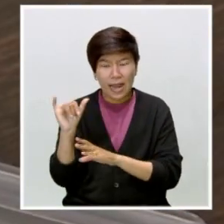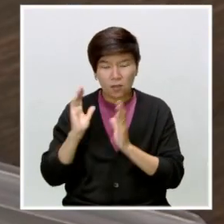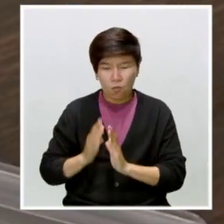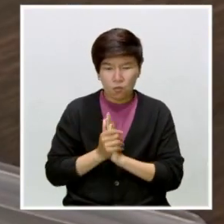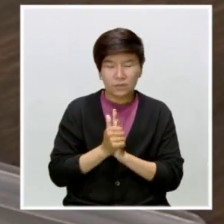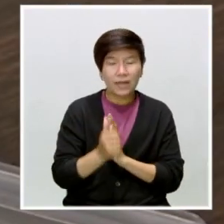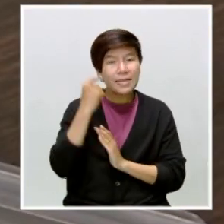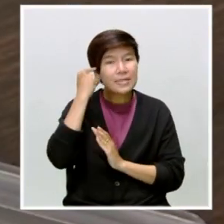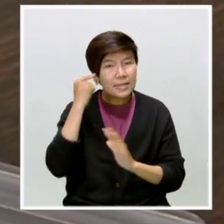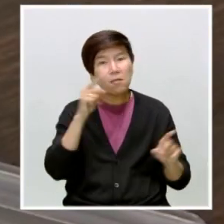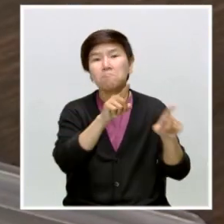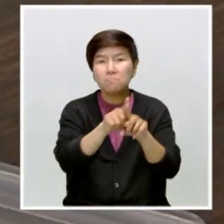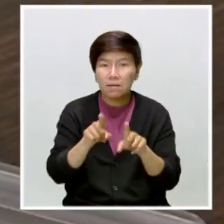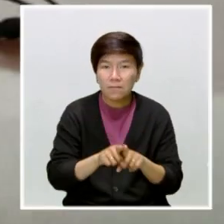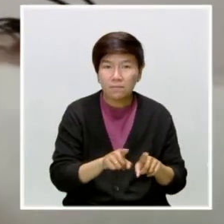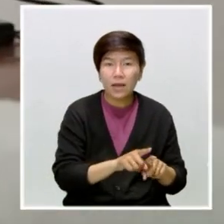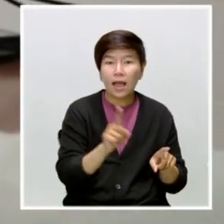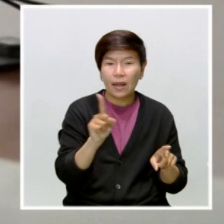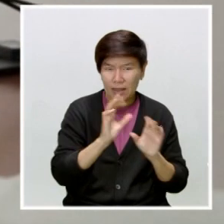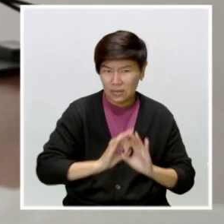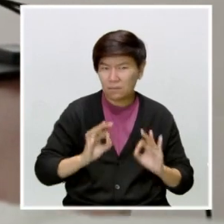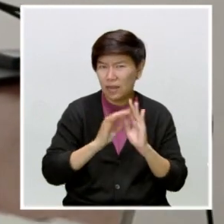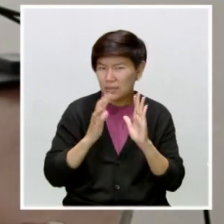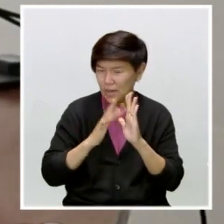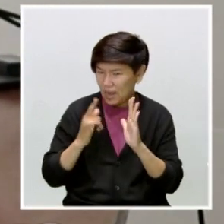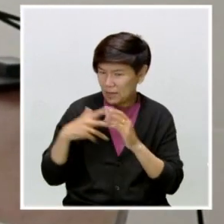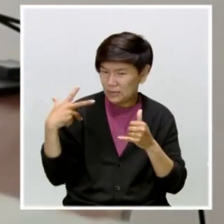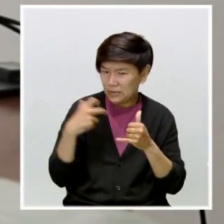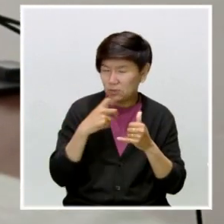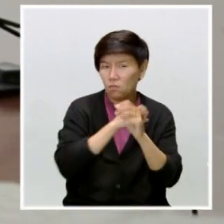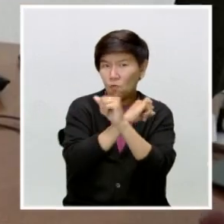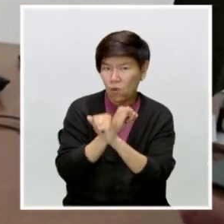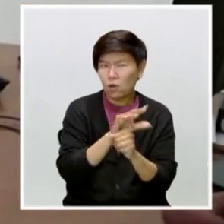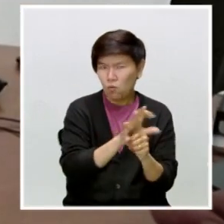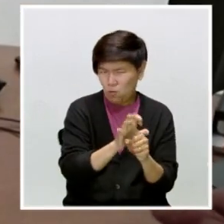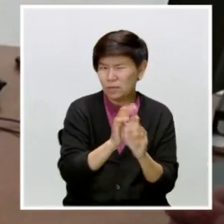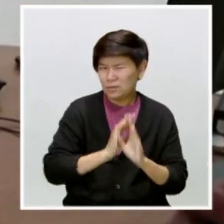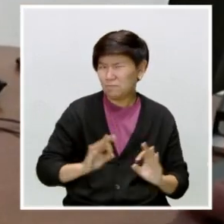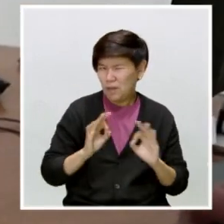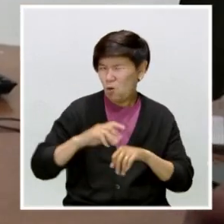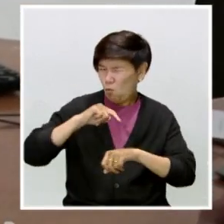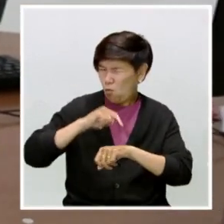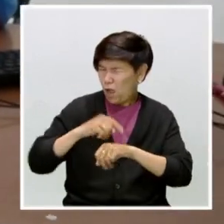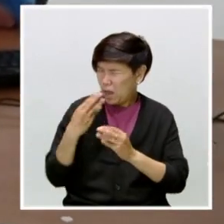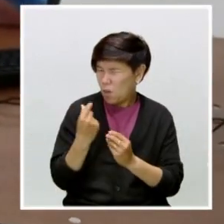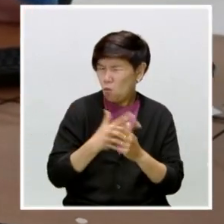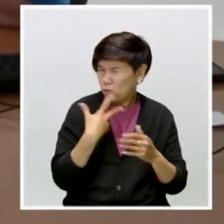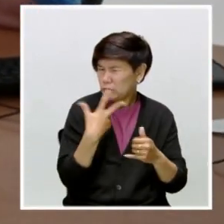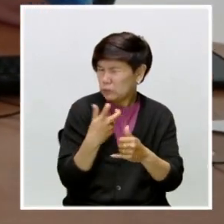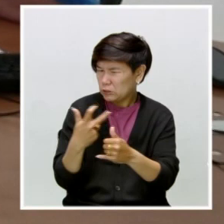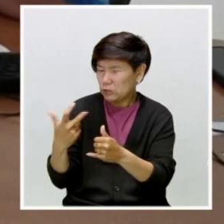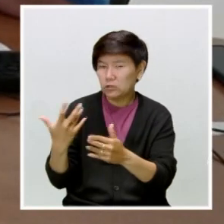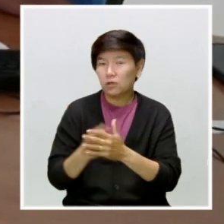าญเขาก็เห็นตรงกันค่ะว่าการเร่งฉีดวัคซีนป้องกันโควิดอย่างรวดเร็วก็ยังสำคัญอย่างมากนะคะเพราะว่าแม้จะฉีดแล้วติดเ